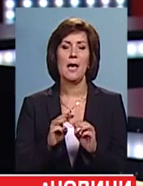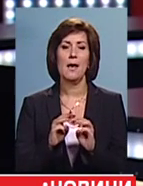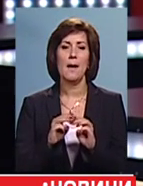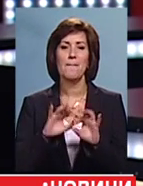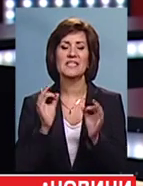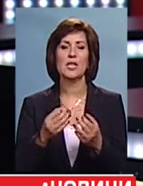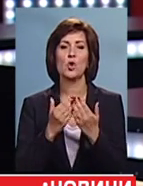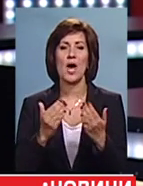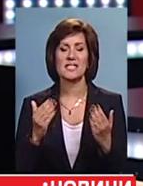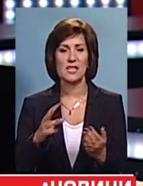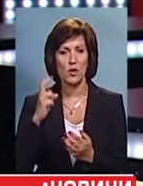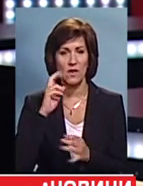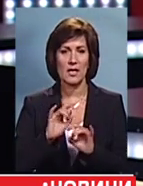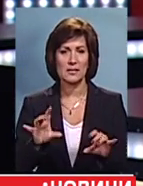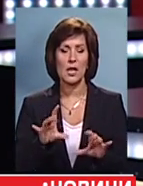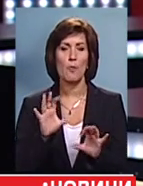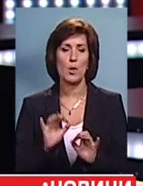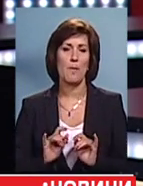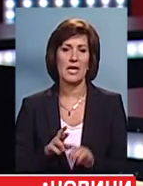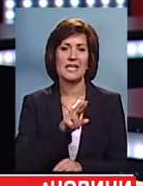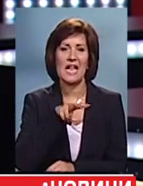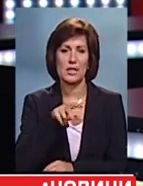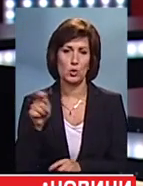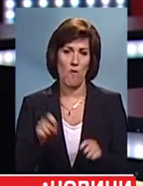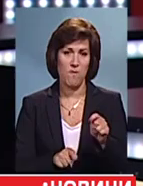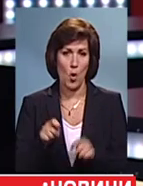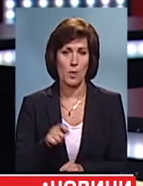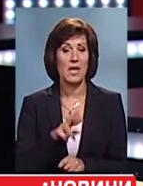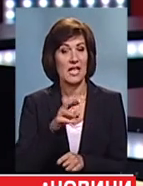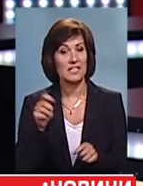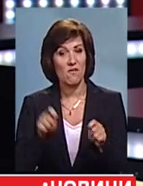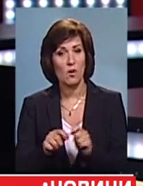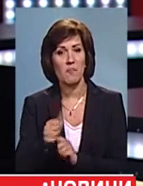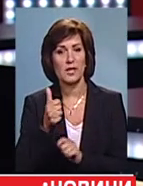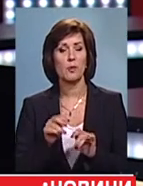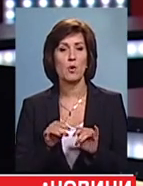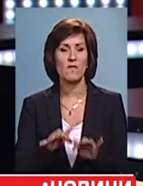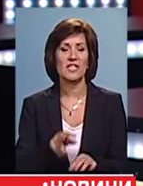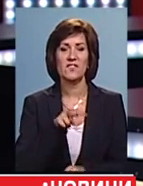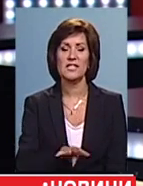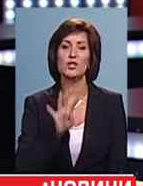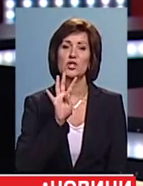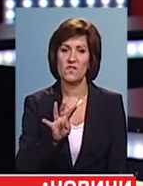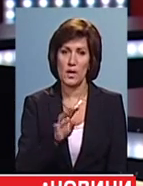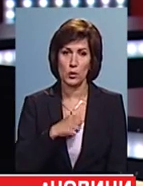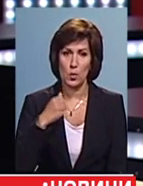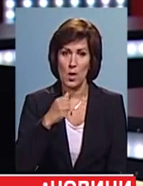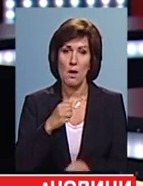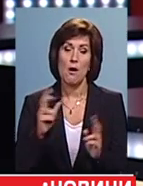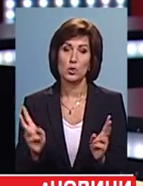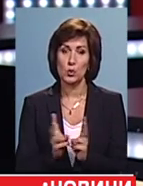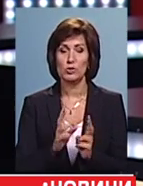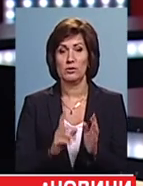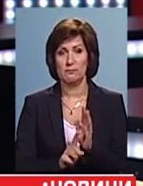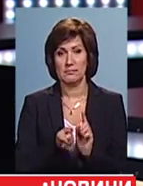арсеналу в Києві розказав про перебіг Ялтинського форуму. Зазначу, що Ялтинський форум вперше провели 2004-го. Зустріч